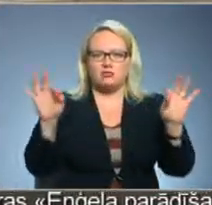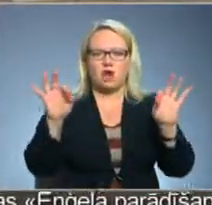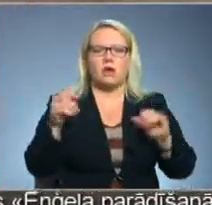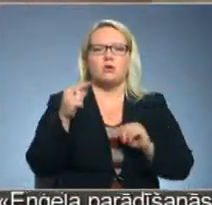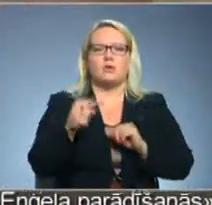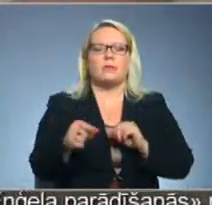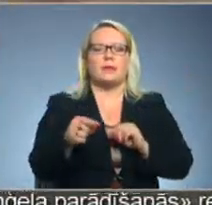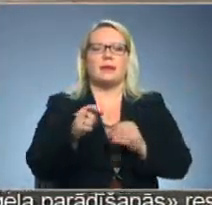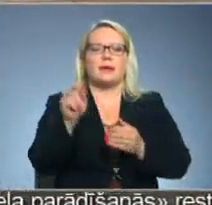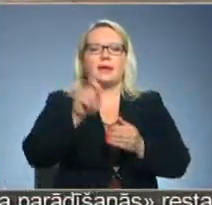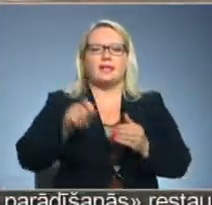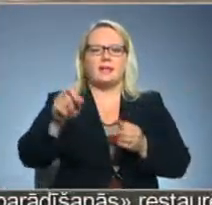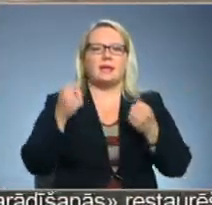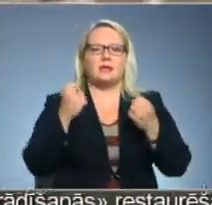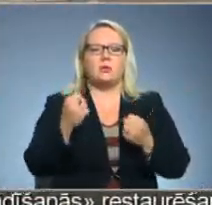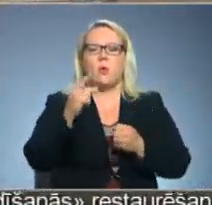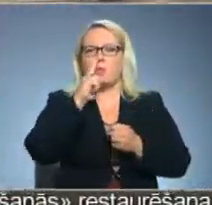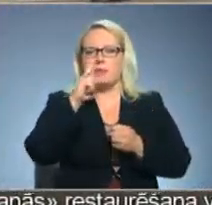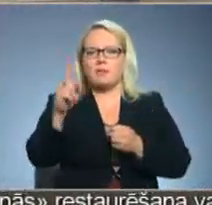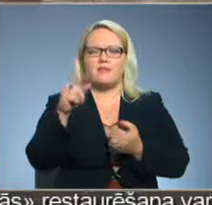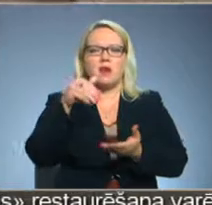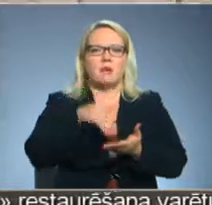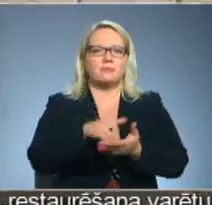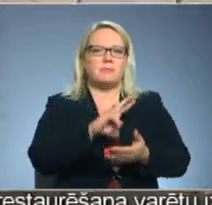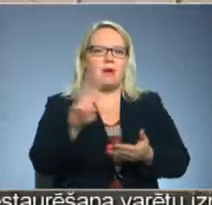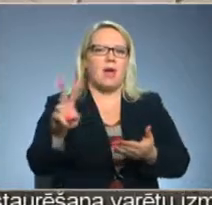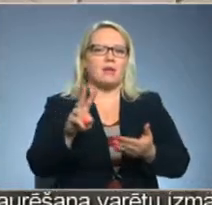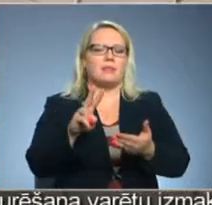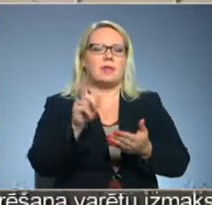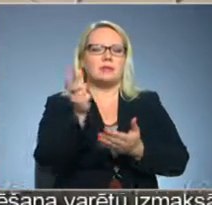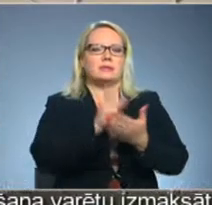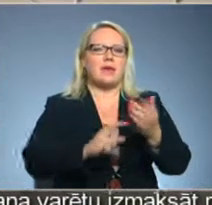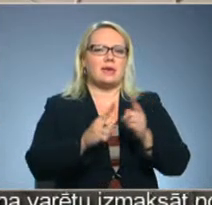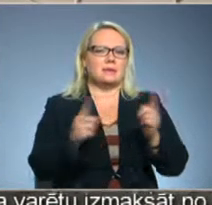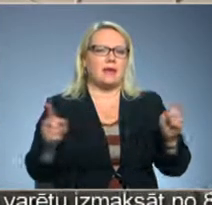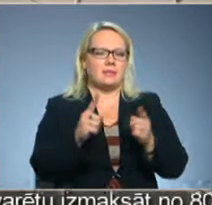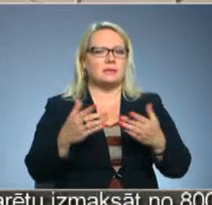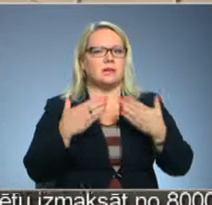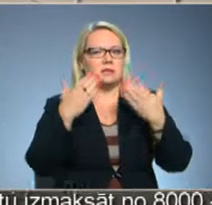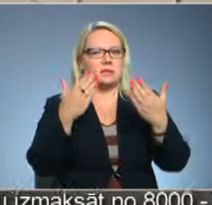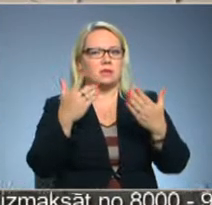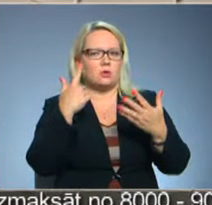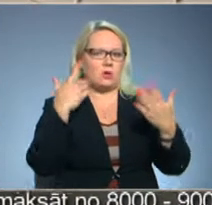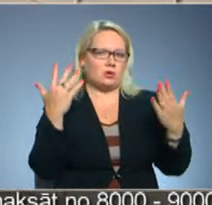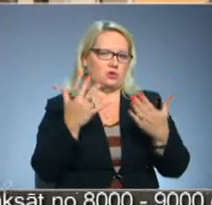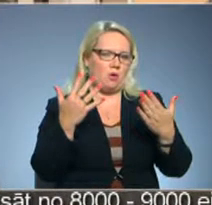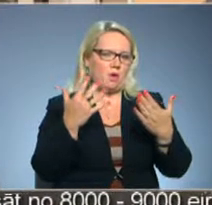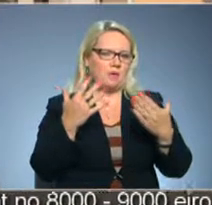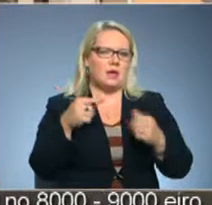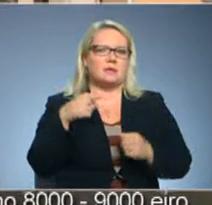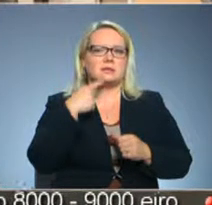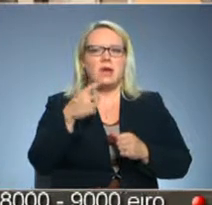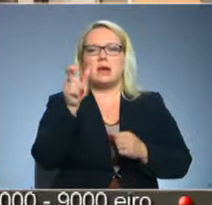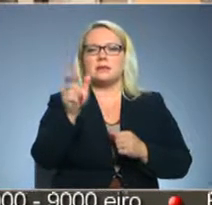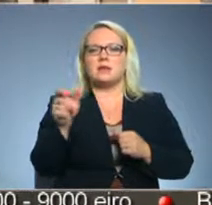ļoti filozofiskas un secināja to, ka vēl joprojām mūsdienās šīs dzejas rindas ir aktuālas. Tradīciju rakstīt dzejas